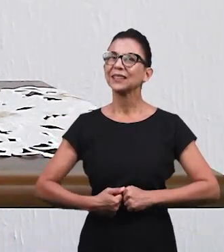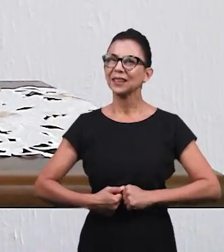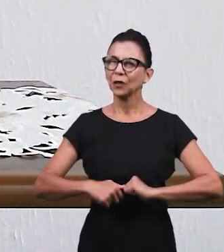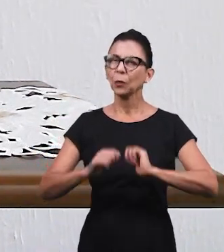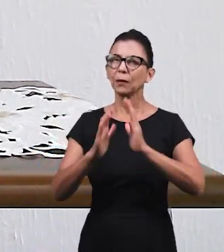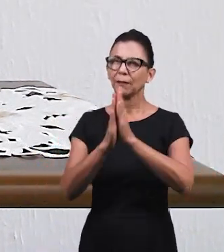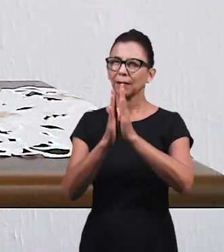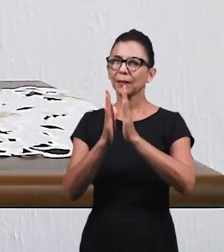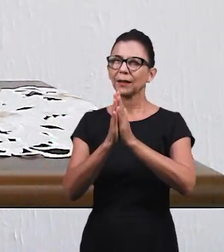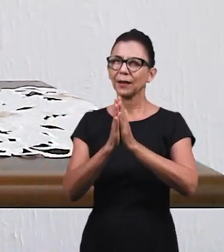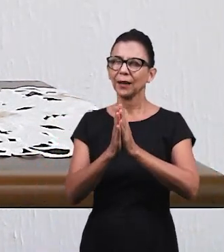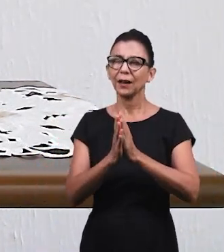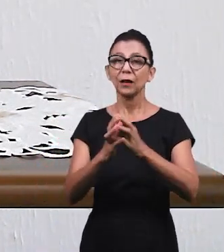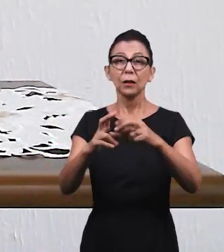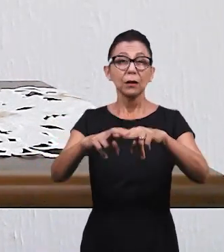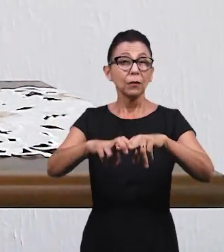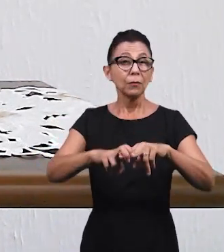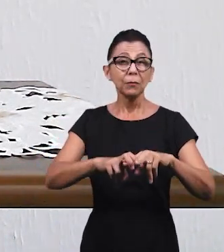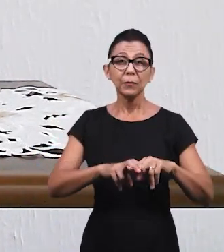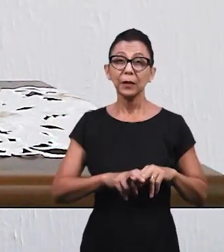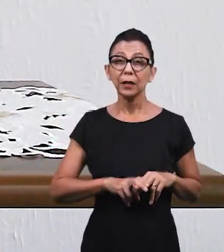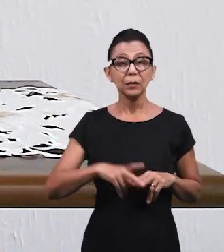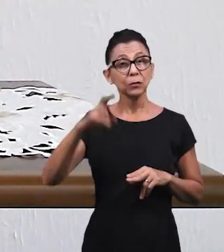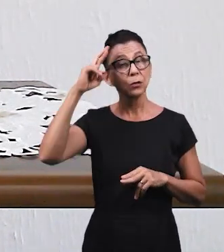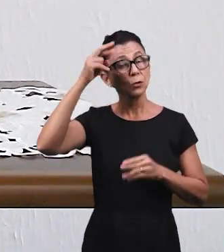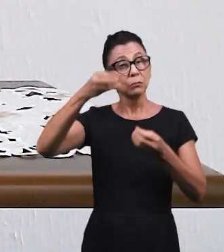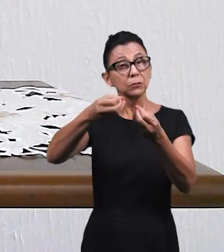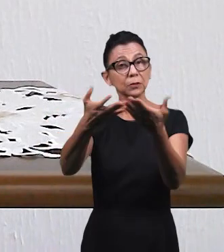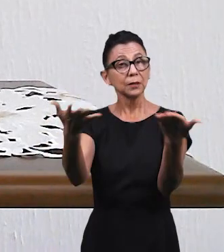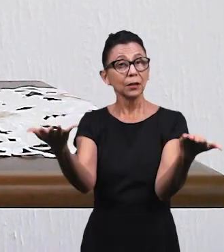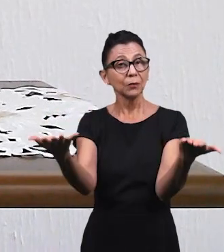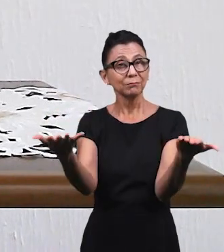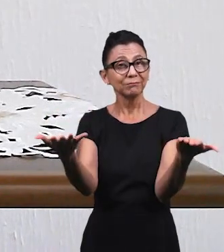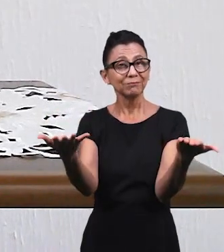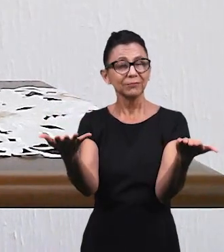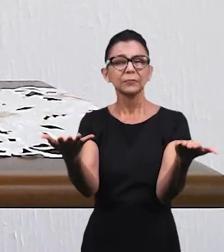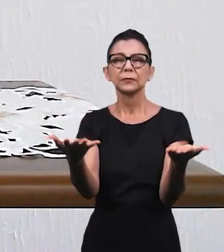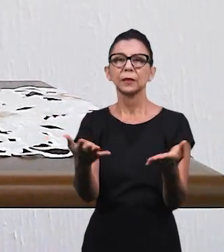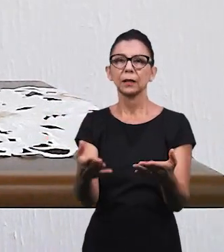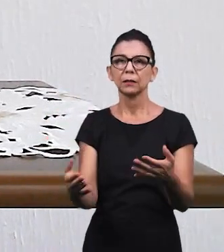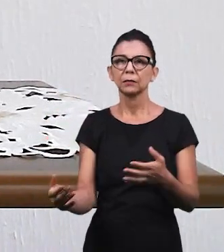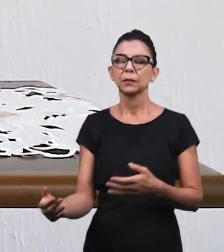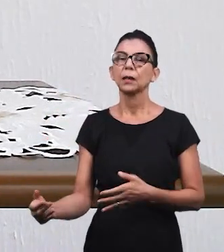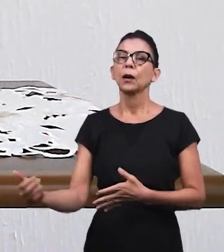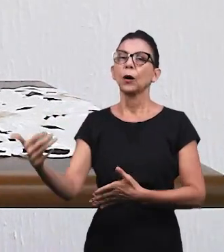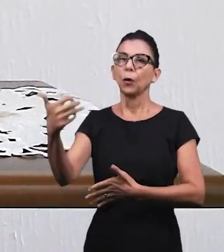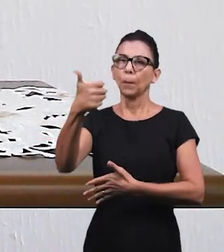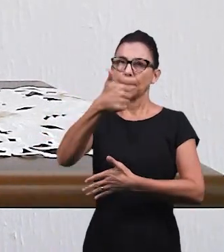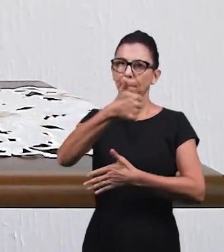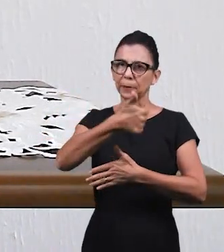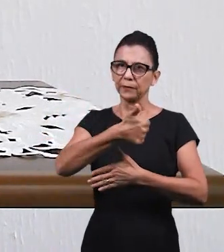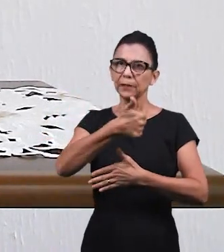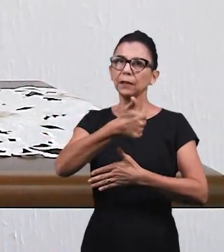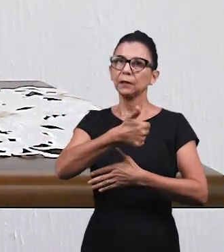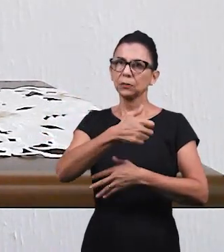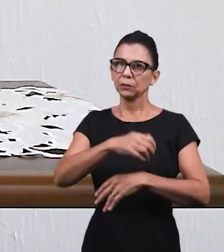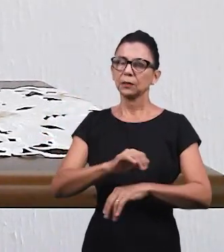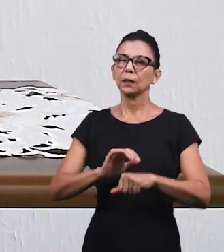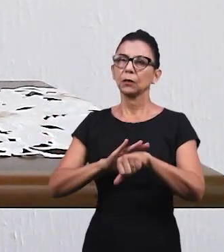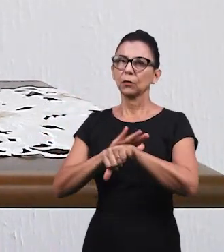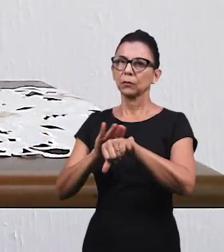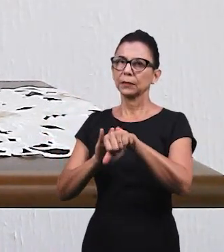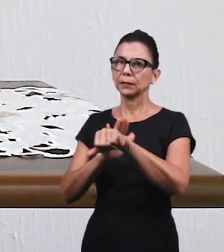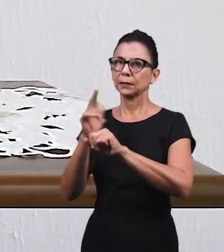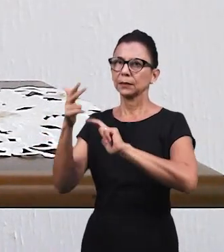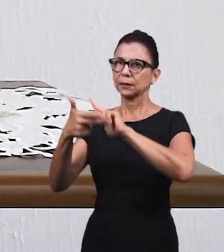Это так чудесно, да, молиться. Это ресурс, который Бог дал нам. Это привилегия